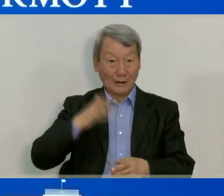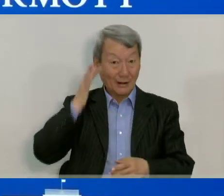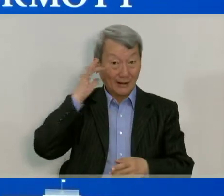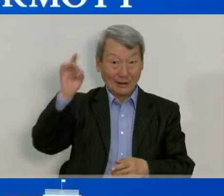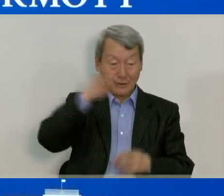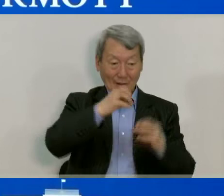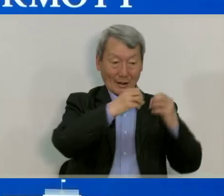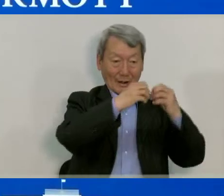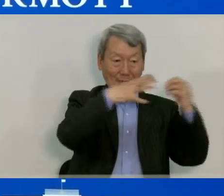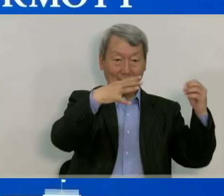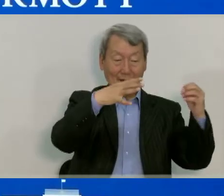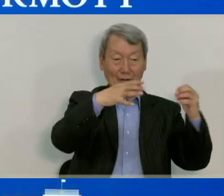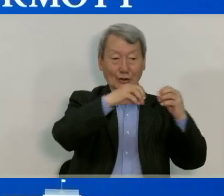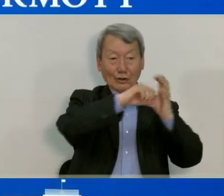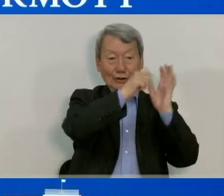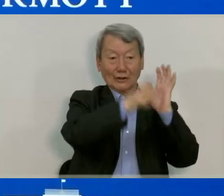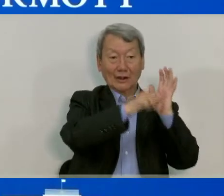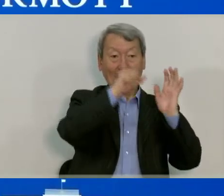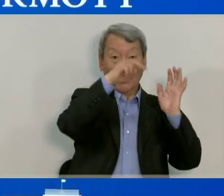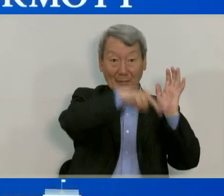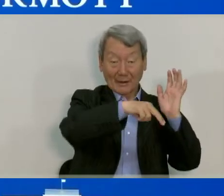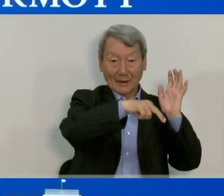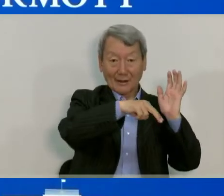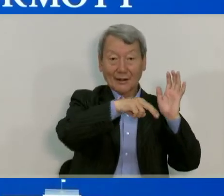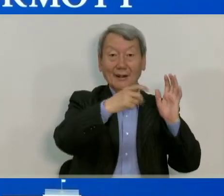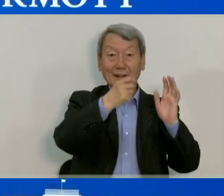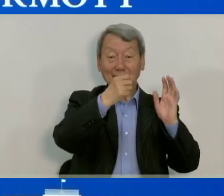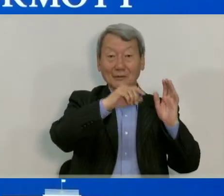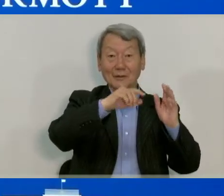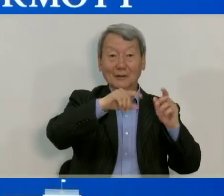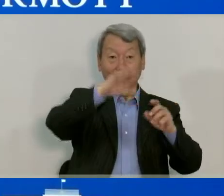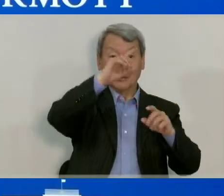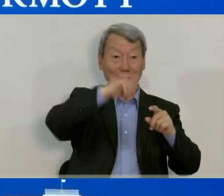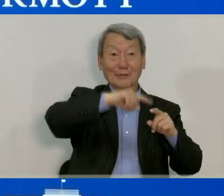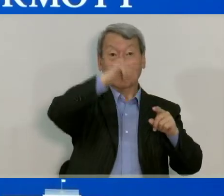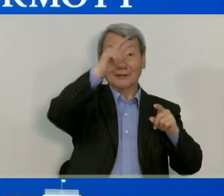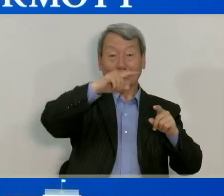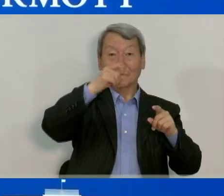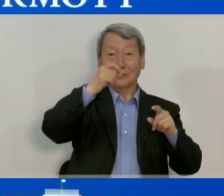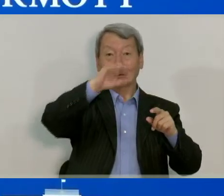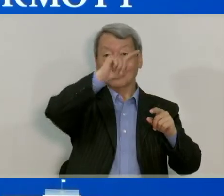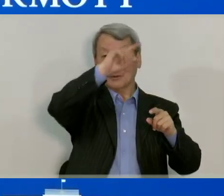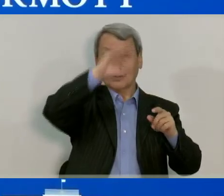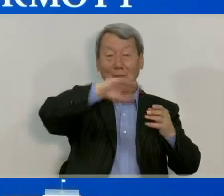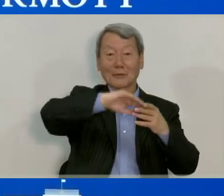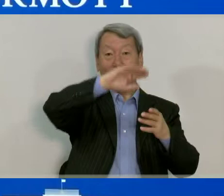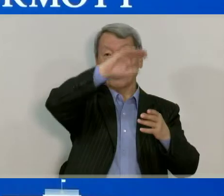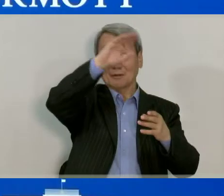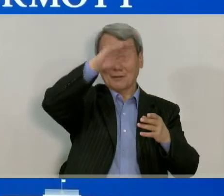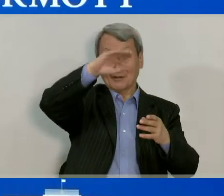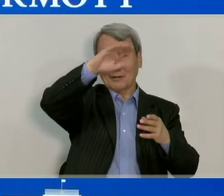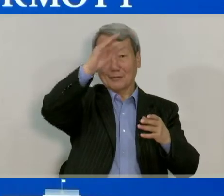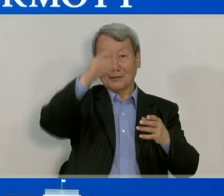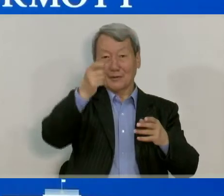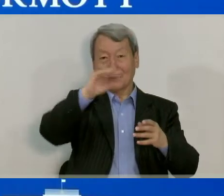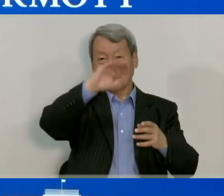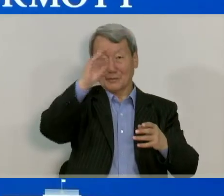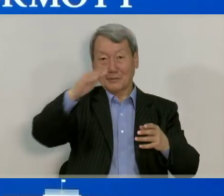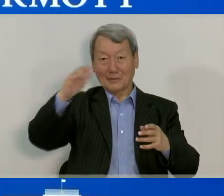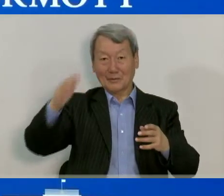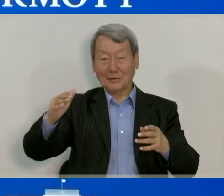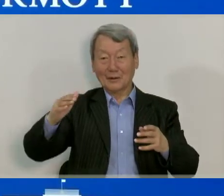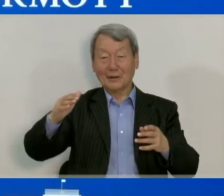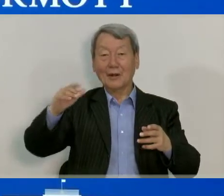с 15-16 апреля наблюдается тенденция к некоторому снижению уровня заболеваемости, потому